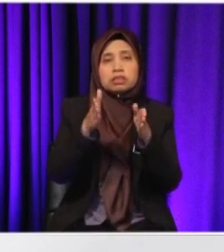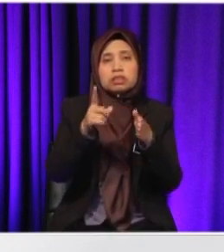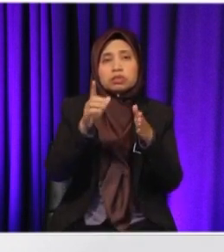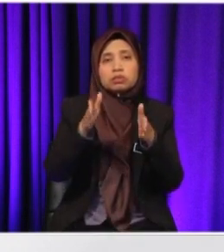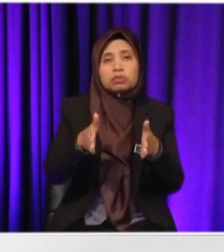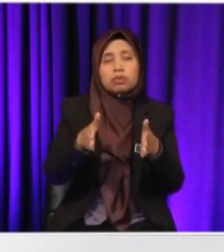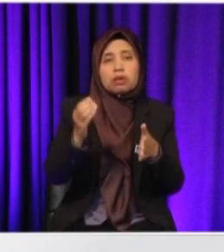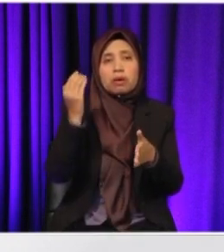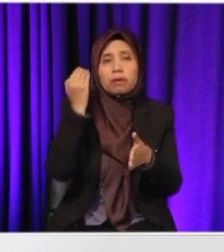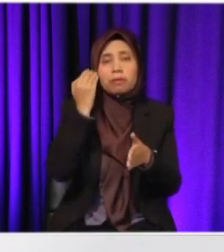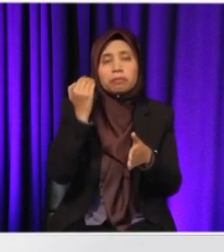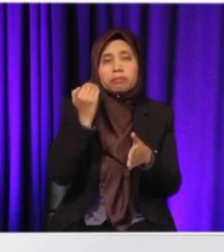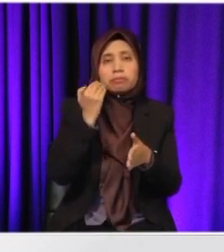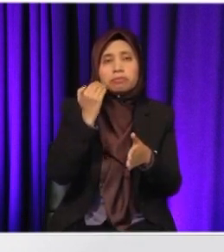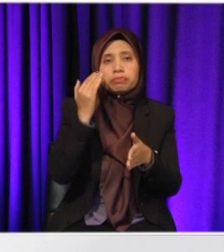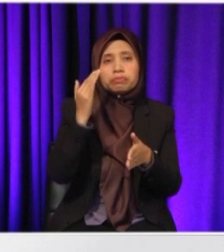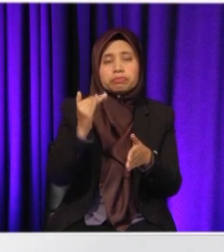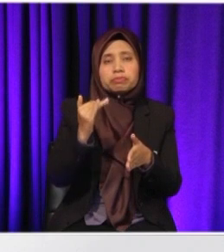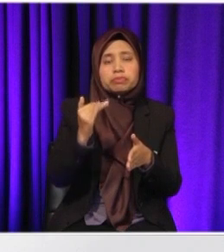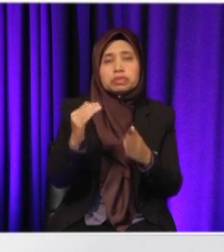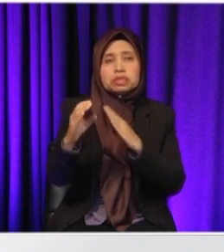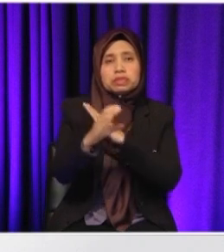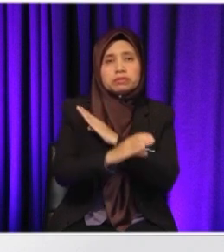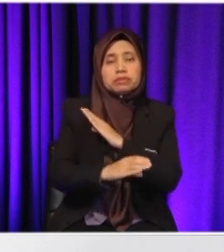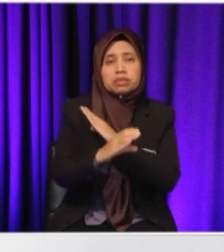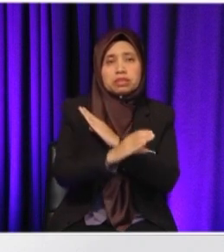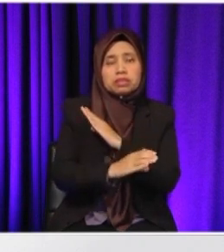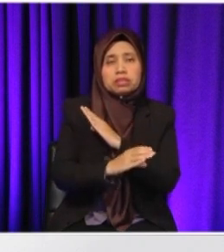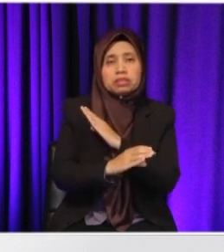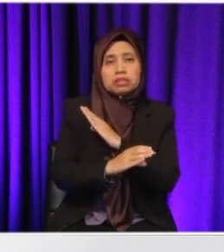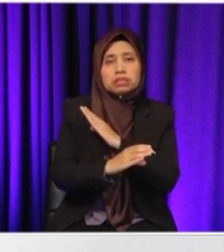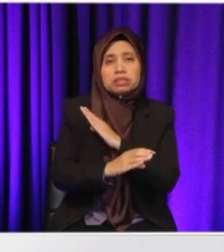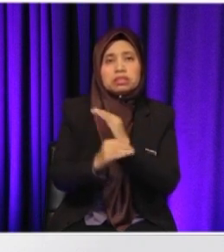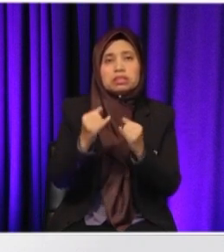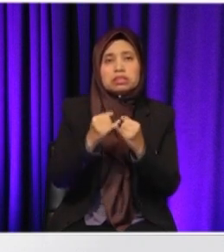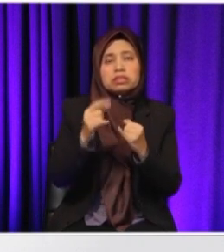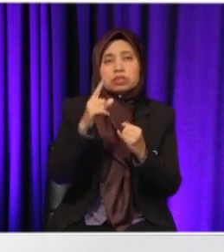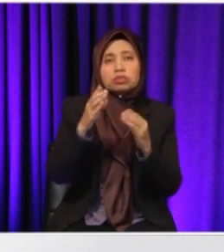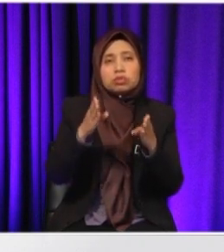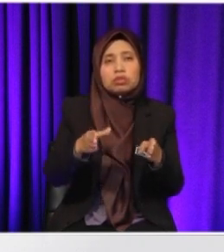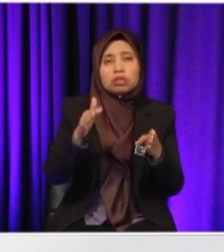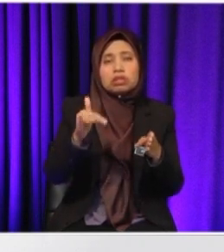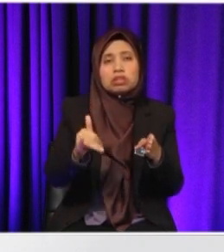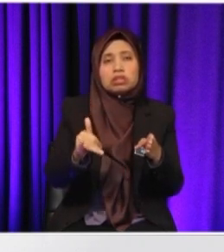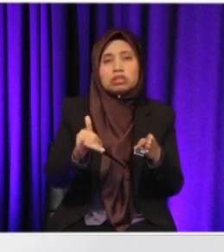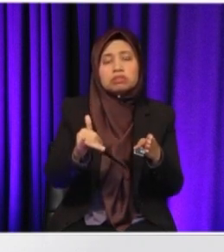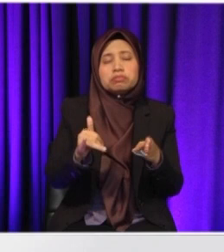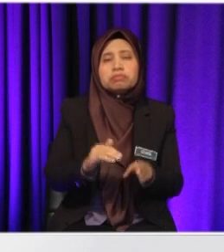untuk mencari kereta api dan penyekara. Dan terakhir adalah seorang yang berfikiran